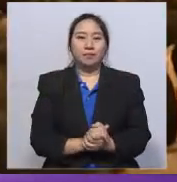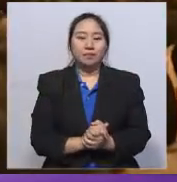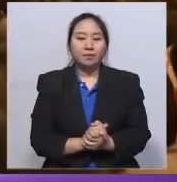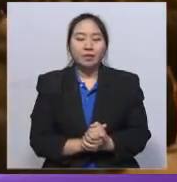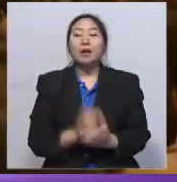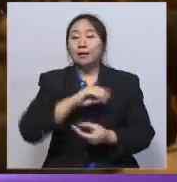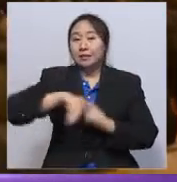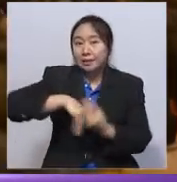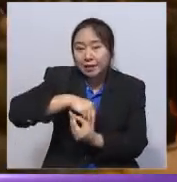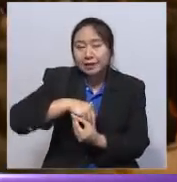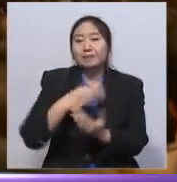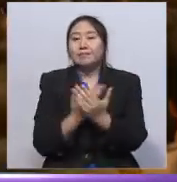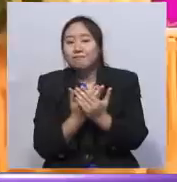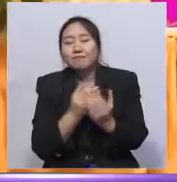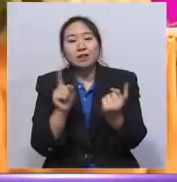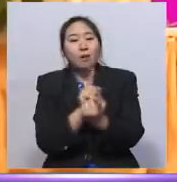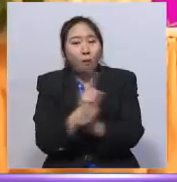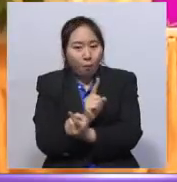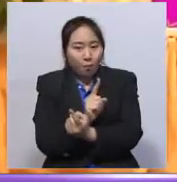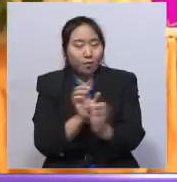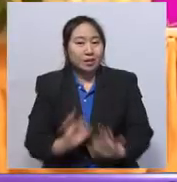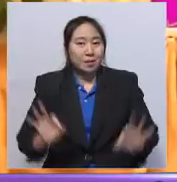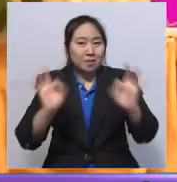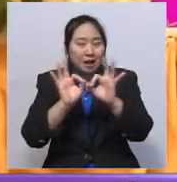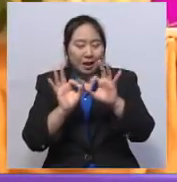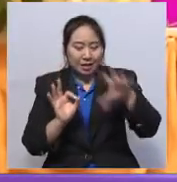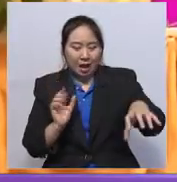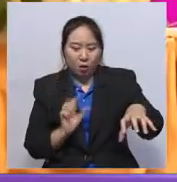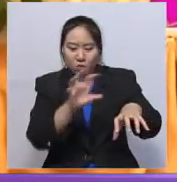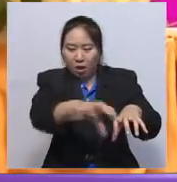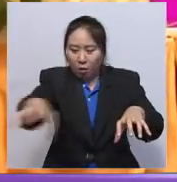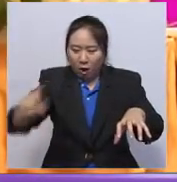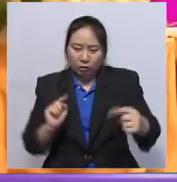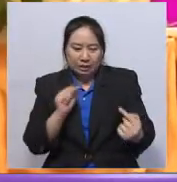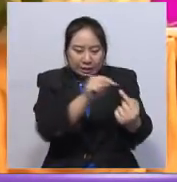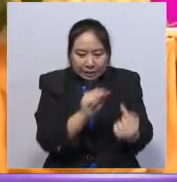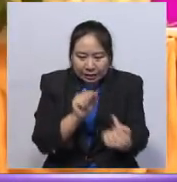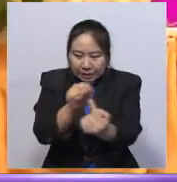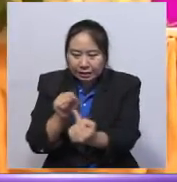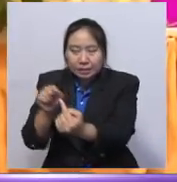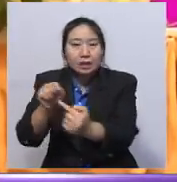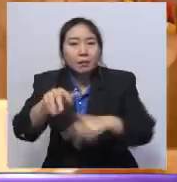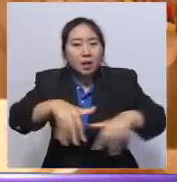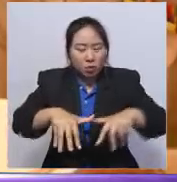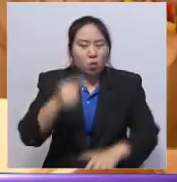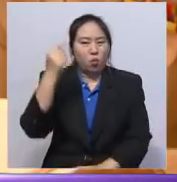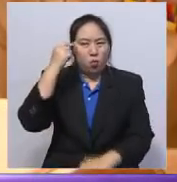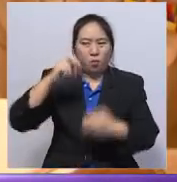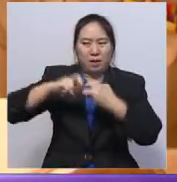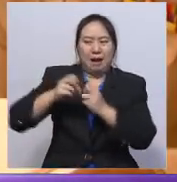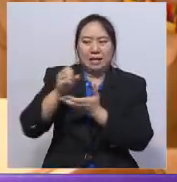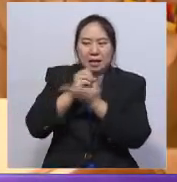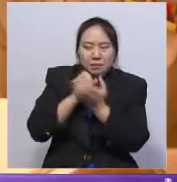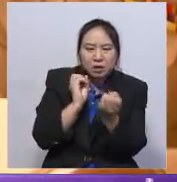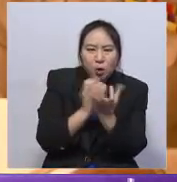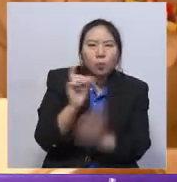านเศรษฐกิจและสังคมเน้นการเข้าถึงพื้นที่มากที่สุดให้ชุมชนรับรู้ผลกระทบปัญหายาเสพติดสิ่ง